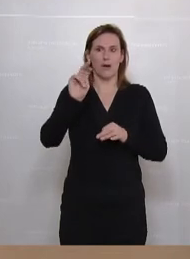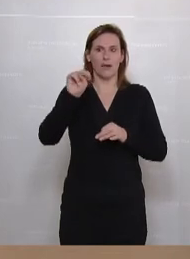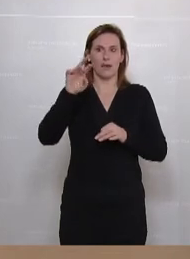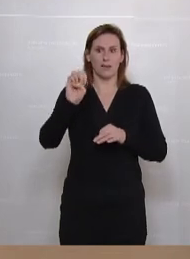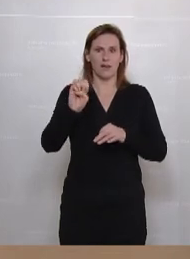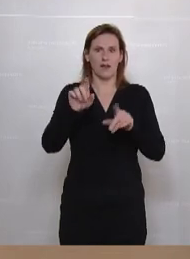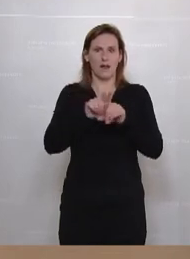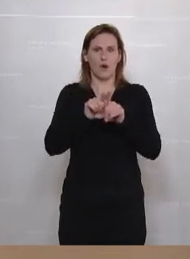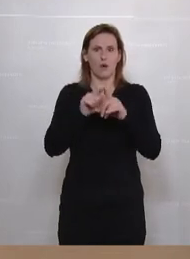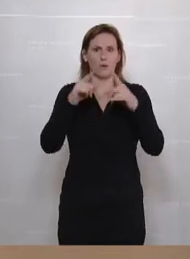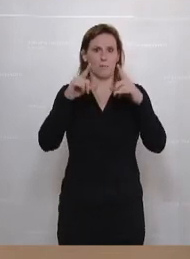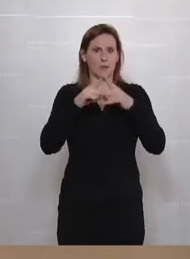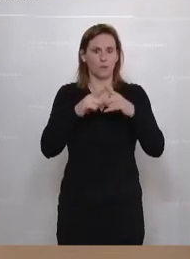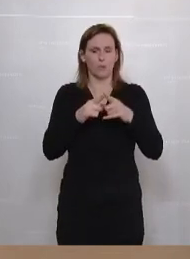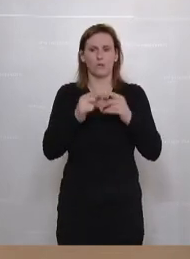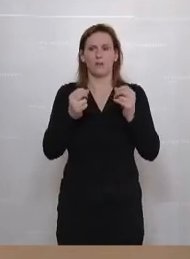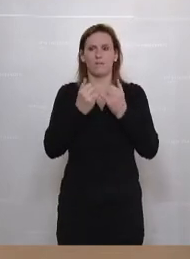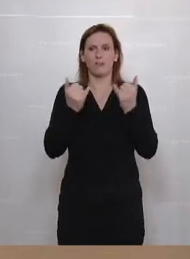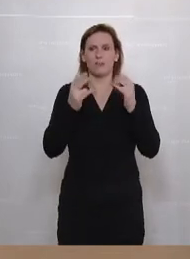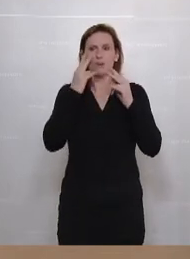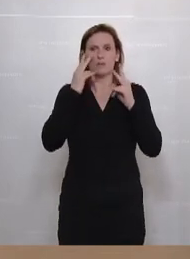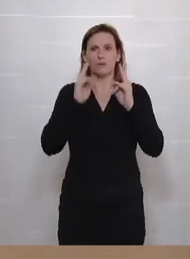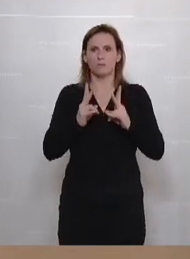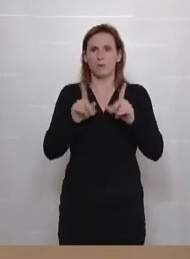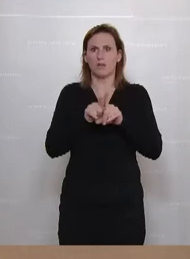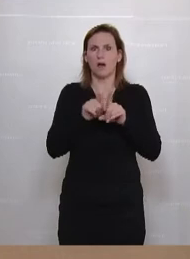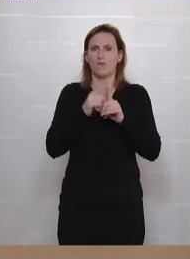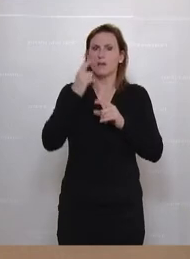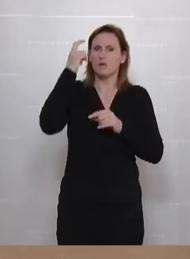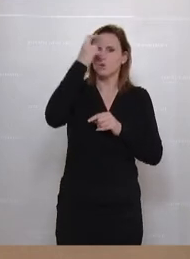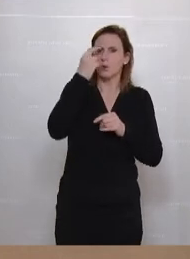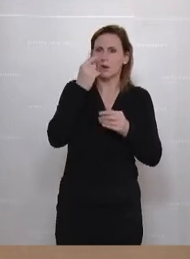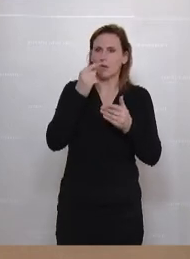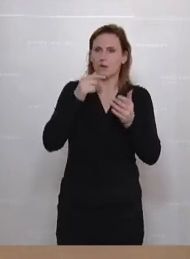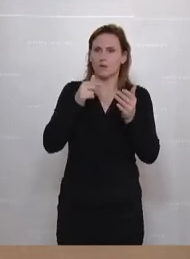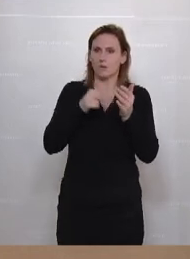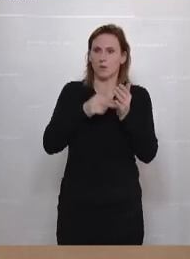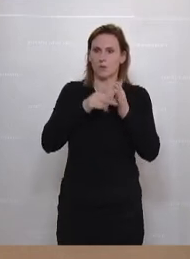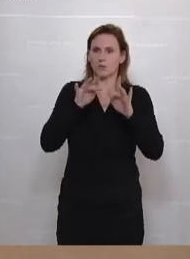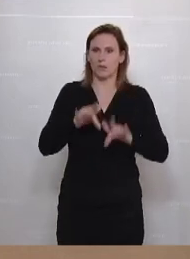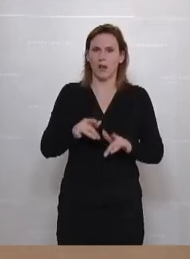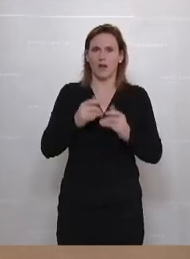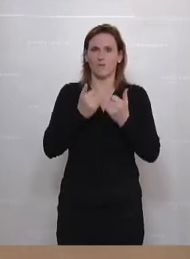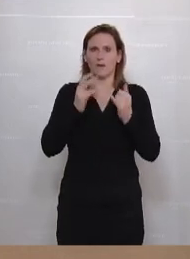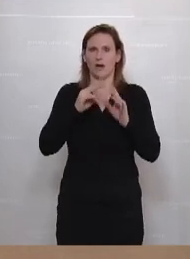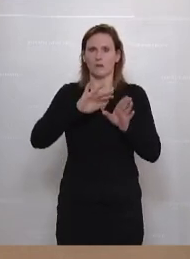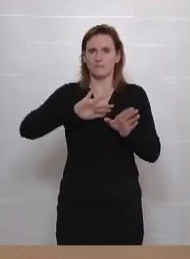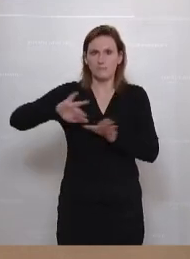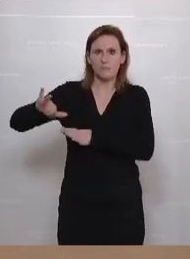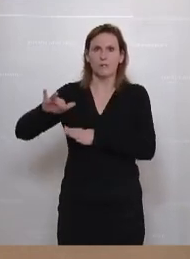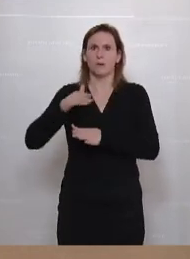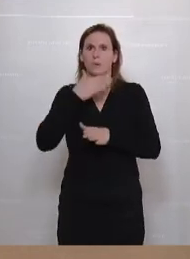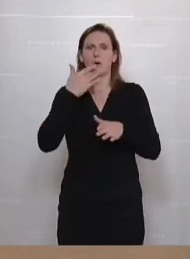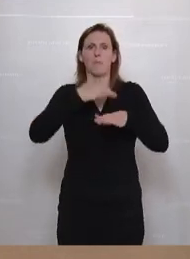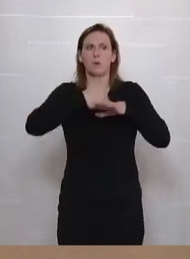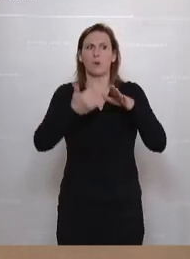gibt Methoden und Möglichkeiten, wie man hier vielleicht gewisse politische Bedenken, die durchaus da sind, ausräumen kann, ohne das Projekt selber in Frage zu